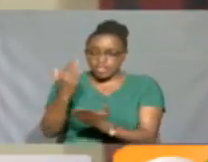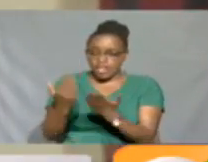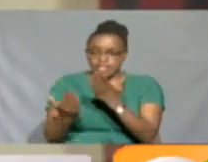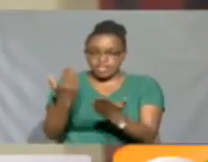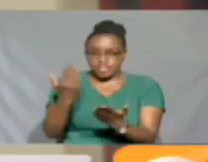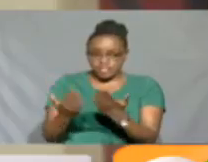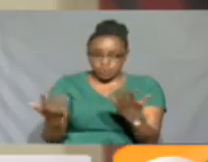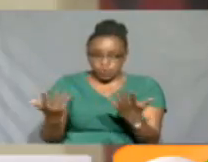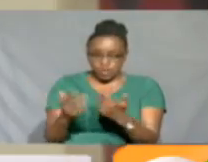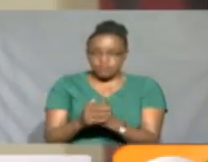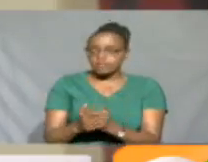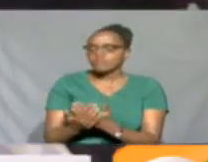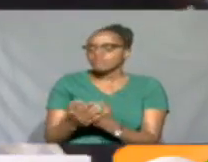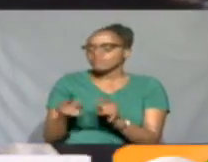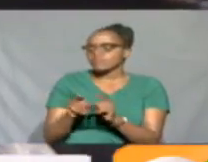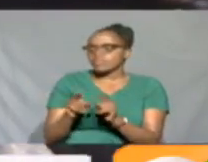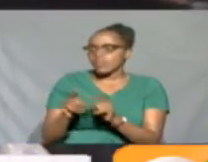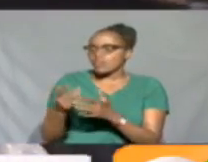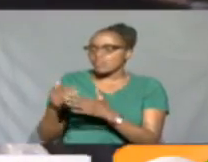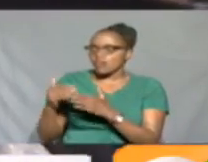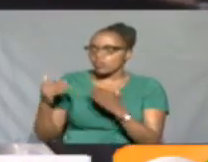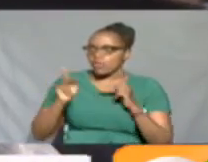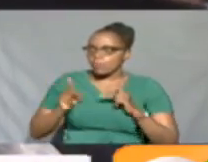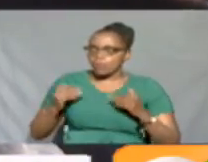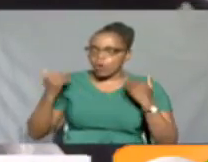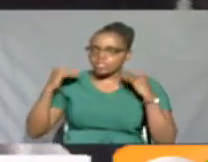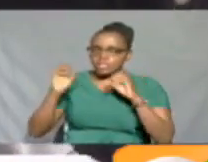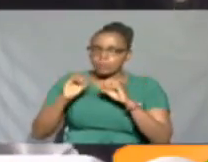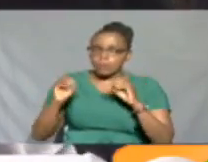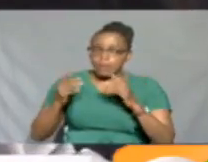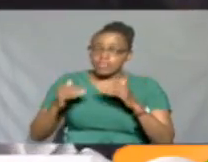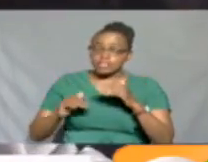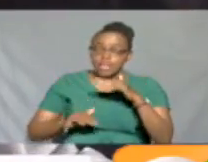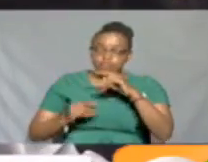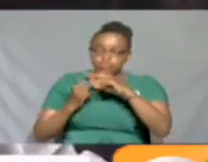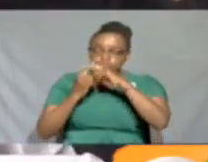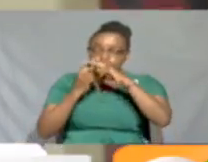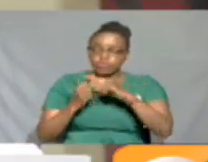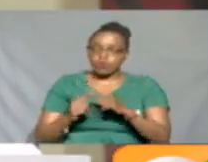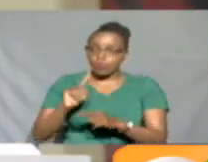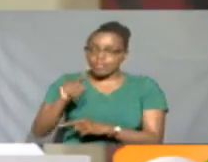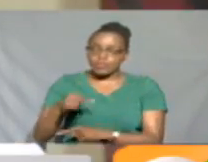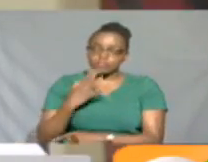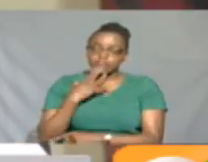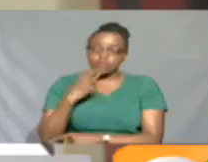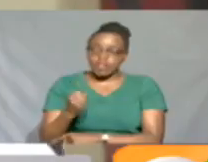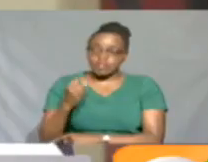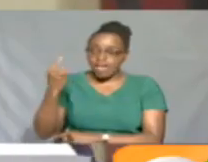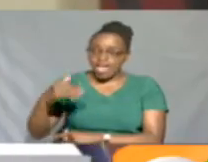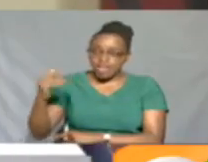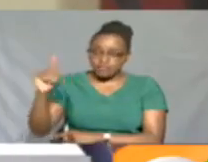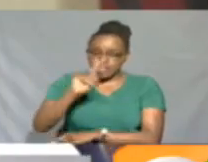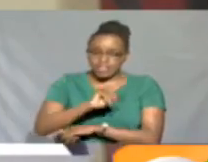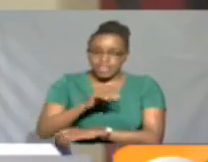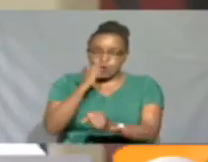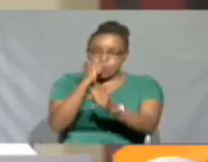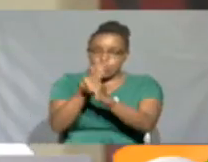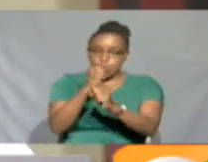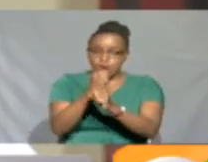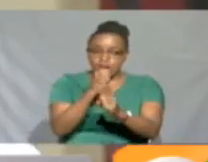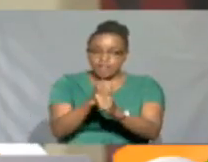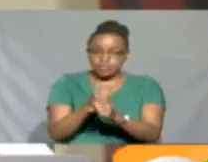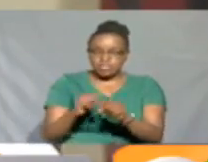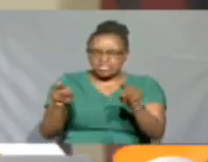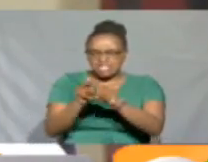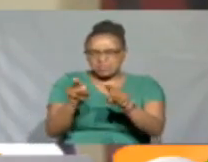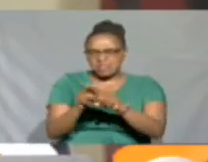cha outpatient. Kwa sasa wale wagonjwa wamefika 1,500 kwa siku. Wafanyikazi pengine ni